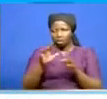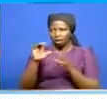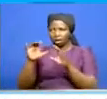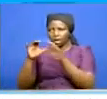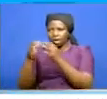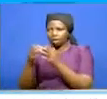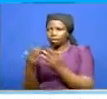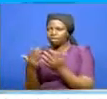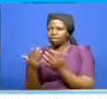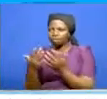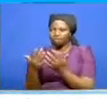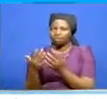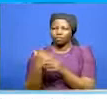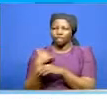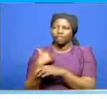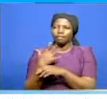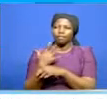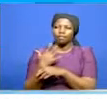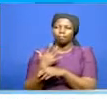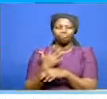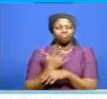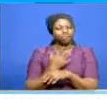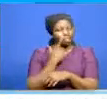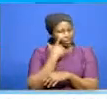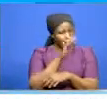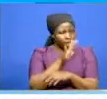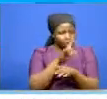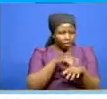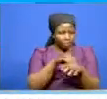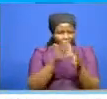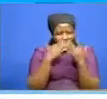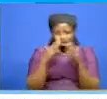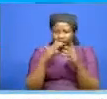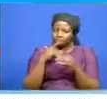kidogo ya basari, lakini naona muda wako umeisha. Tutasema next time. Inshallah, nimeshukuru.